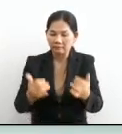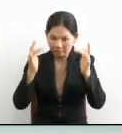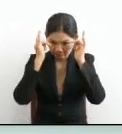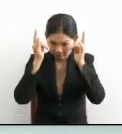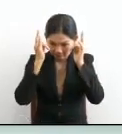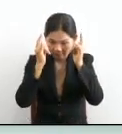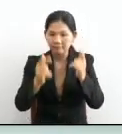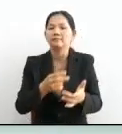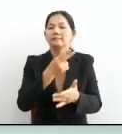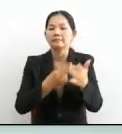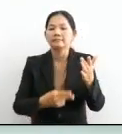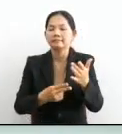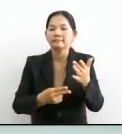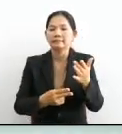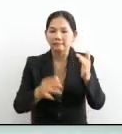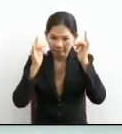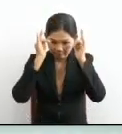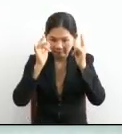con